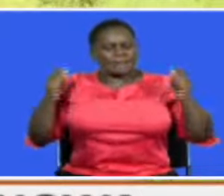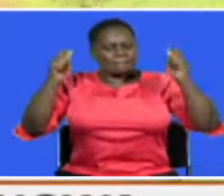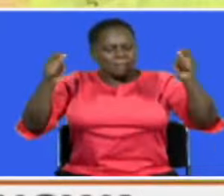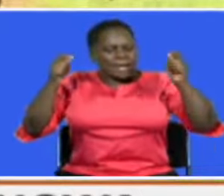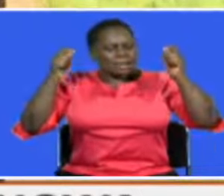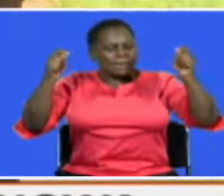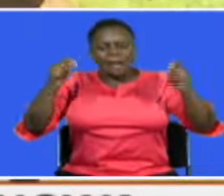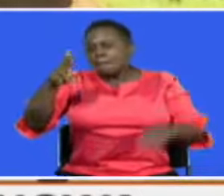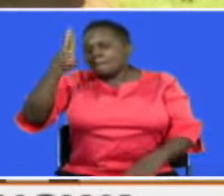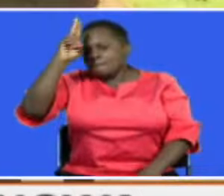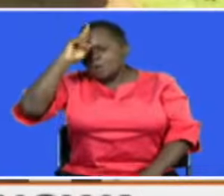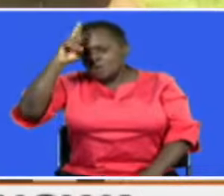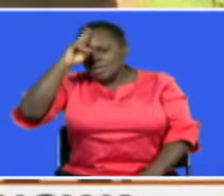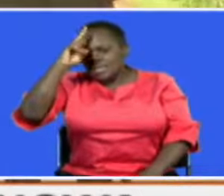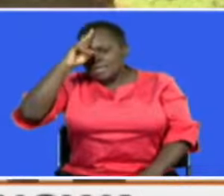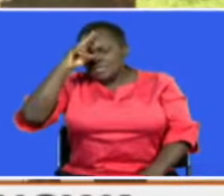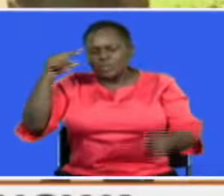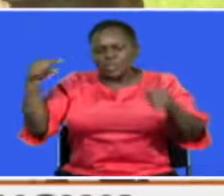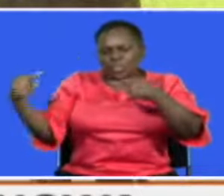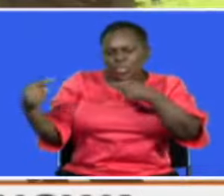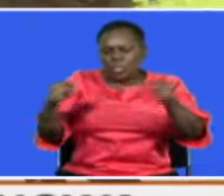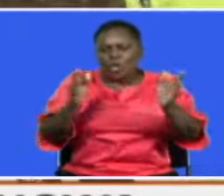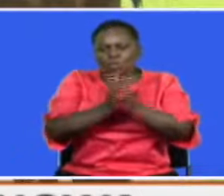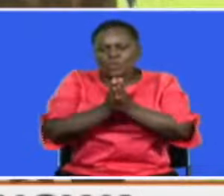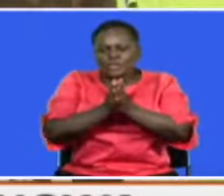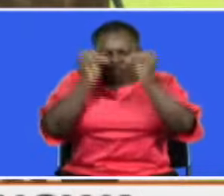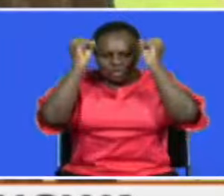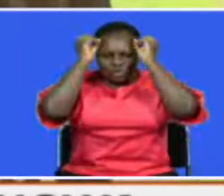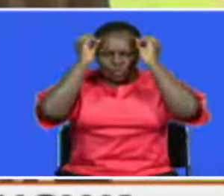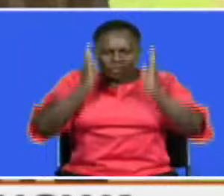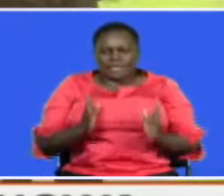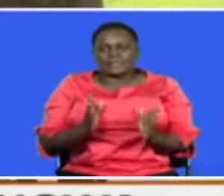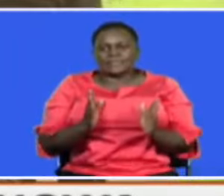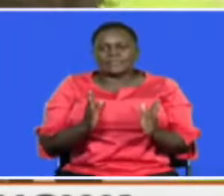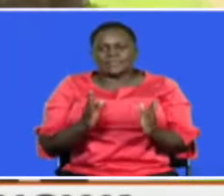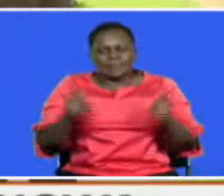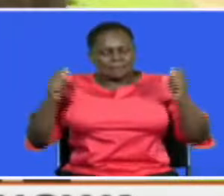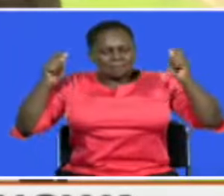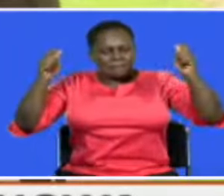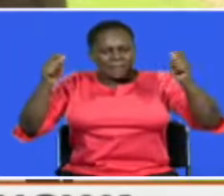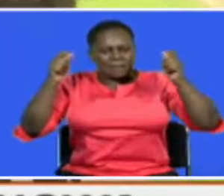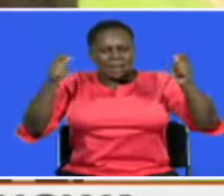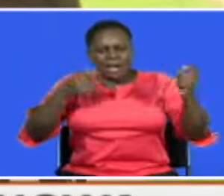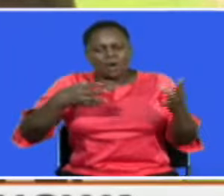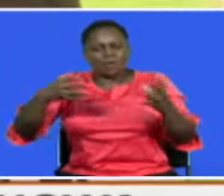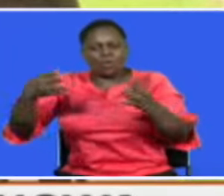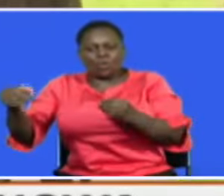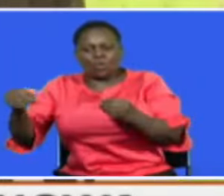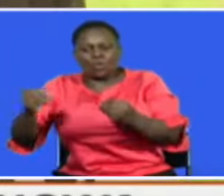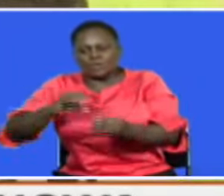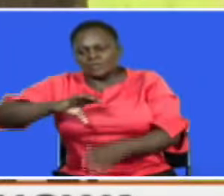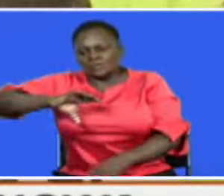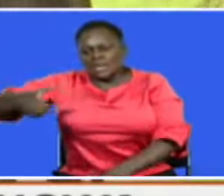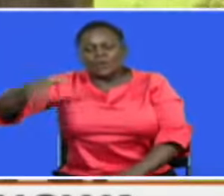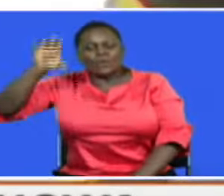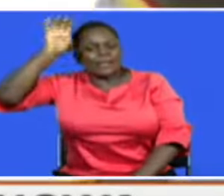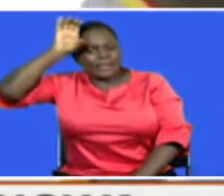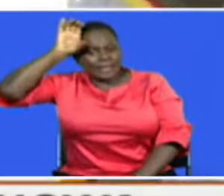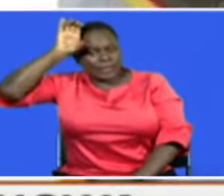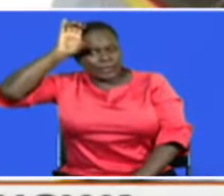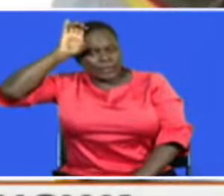zilizofuatia. Polisi walikabiliana na wanafunzi wa chuo hicho waliokuwa kiandamana kuelekea katikati ya mji wa